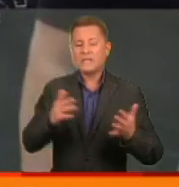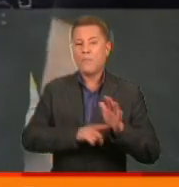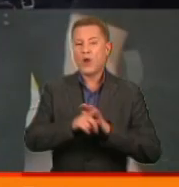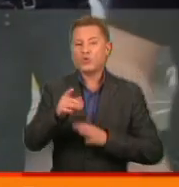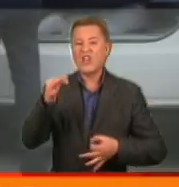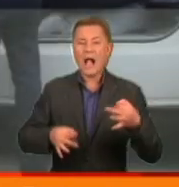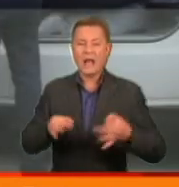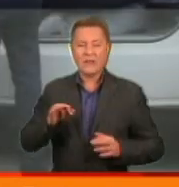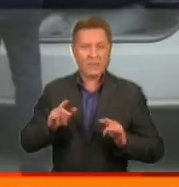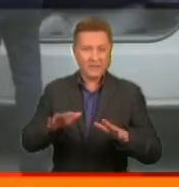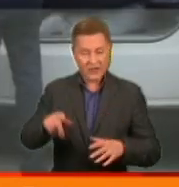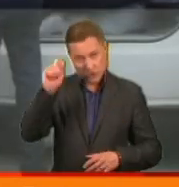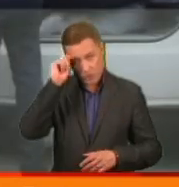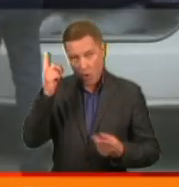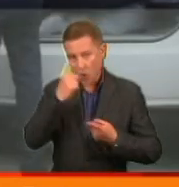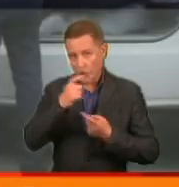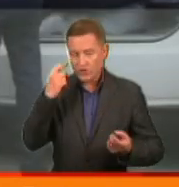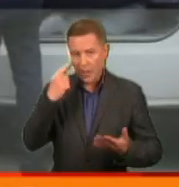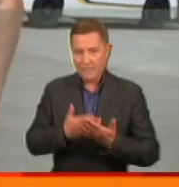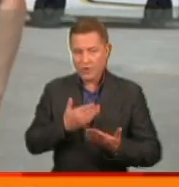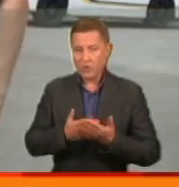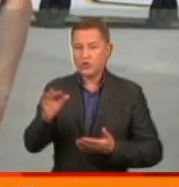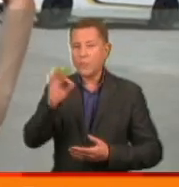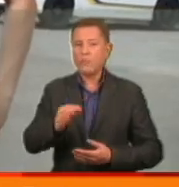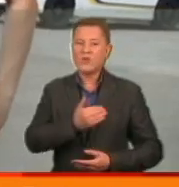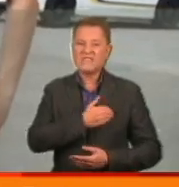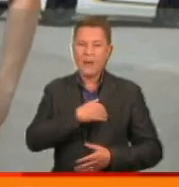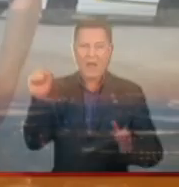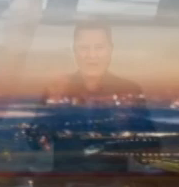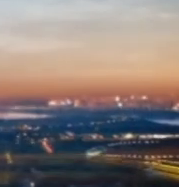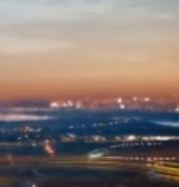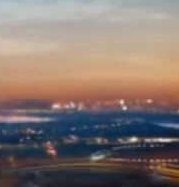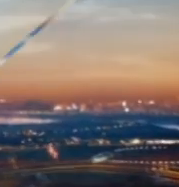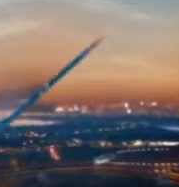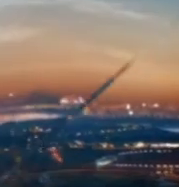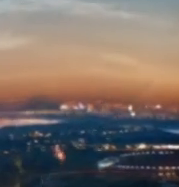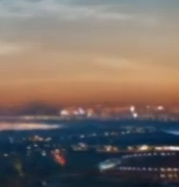карне провадження. Чоловікові оголошено підозру про замах на вбивство.